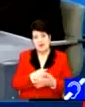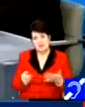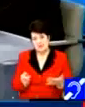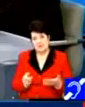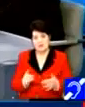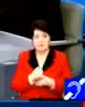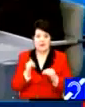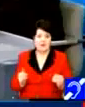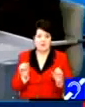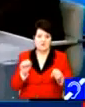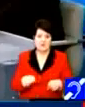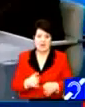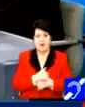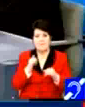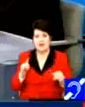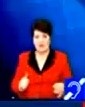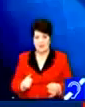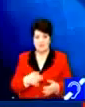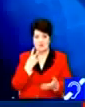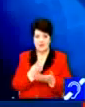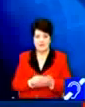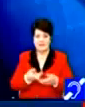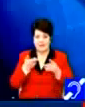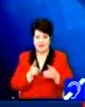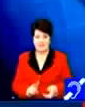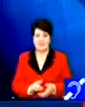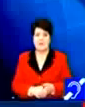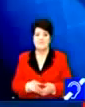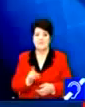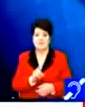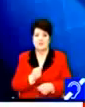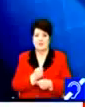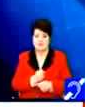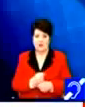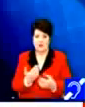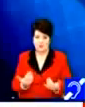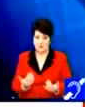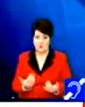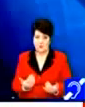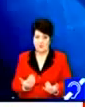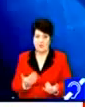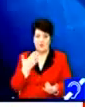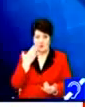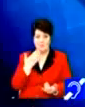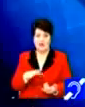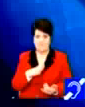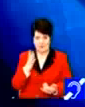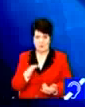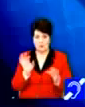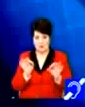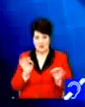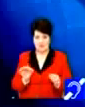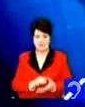șansele doamnei? Eu cred că a mărit și de fapt a arătat realitatea că ceea ce a făcut Laura Codruța Kelkeviș în România a făcut-o